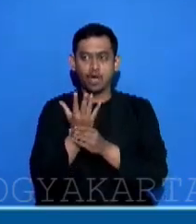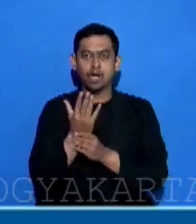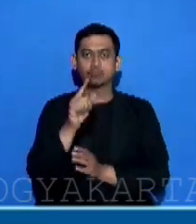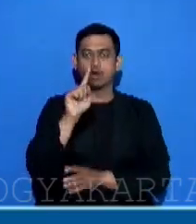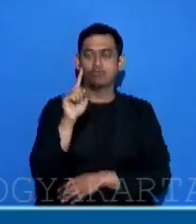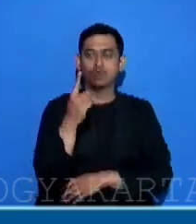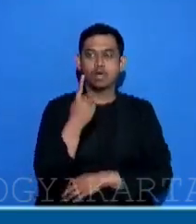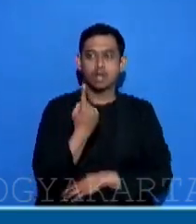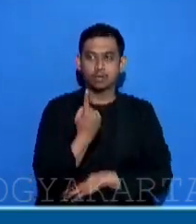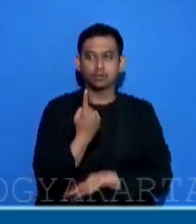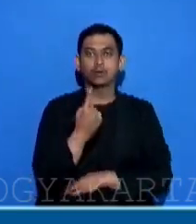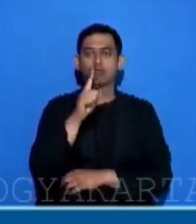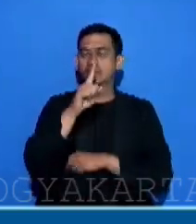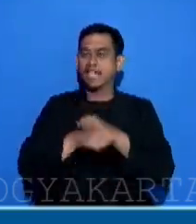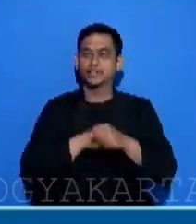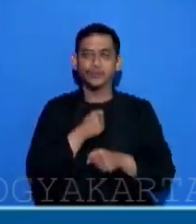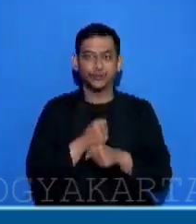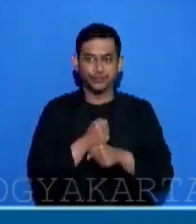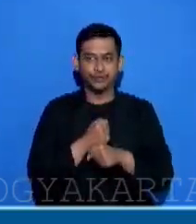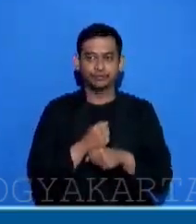kan Regi kilonipun